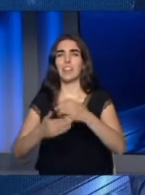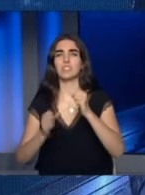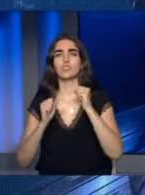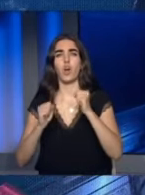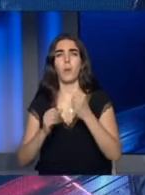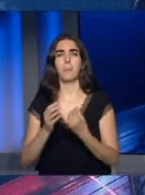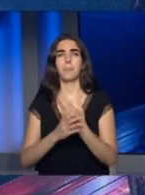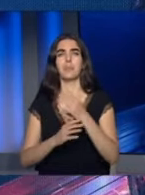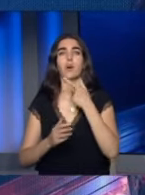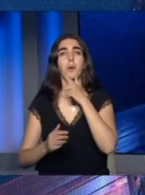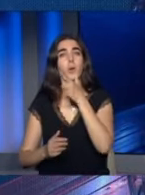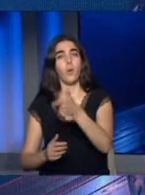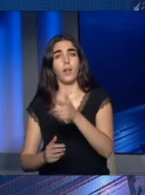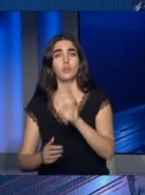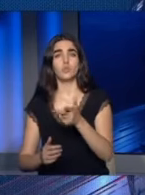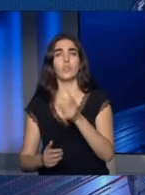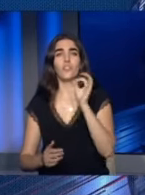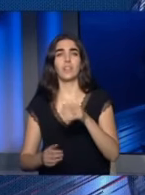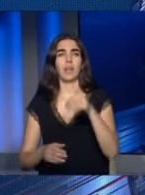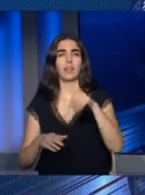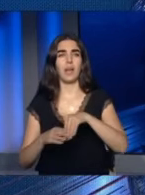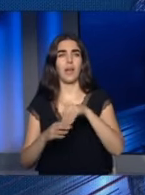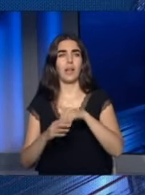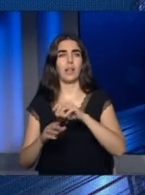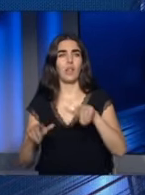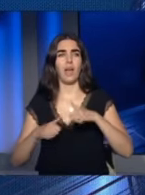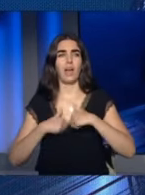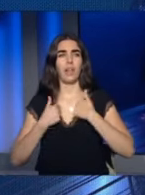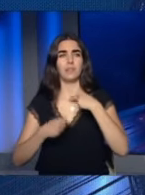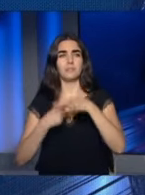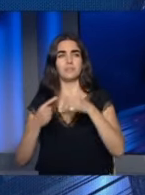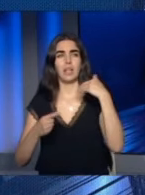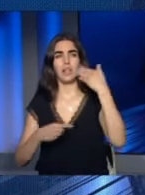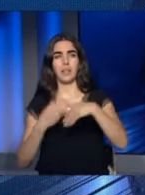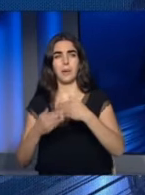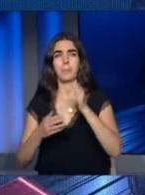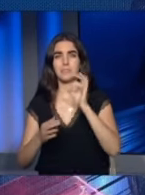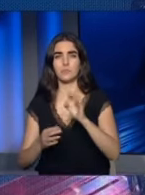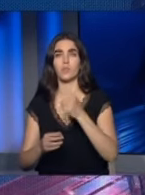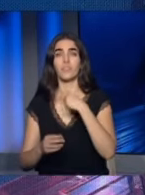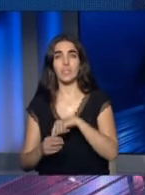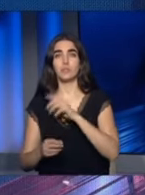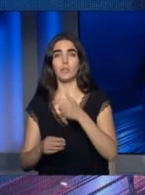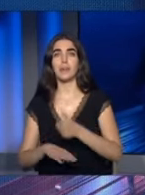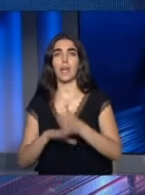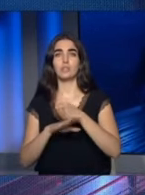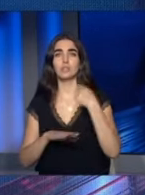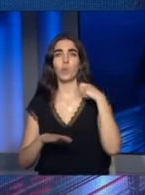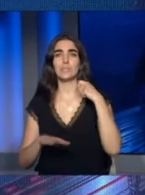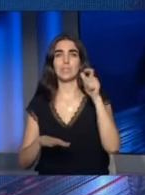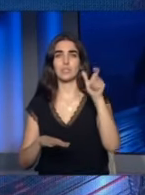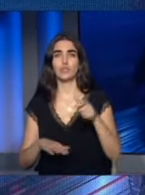الذي حتى اللحظه لا يزال يعيش في العصر الحجري ونقول لهؤلاء في الداخل اللبناني ان